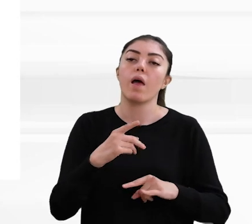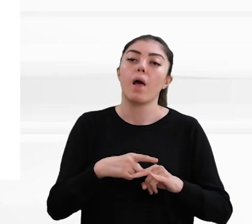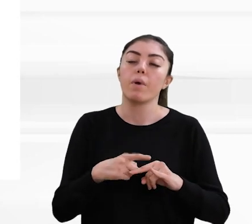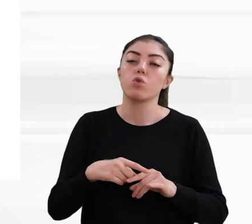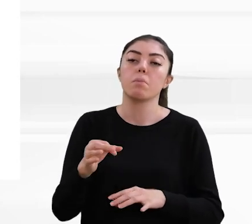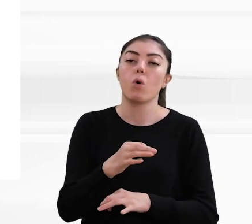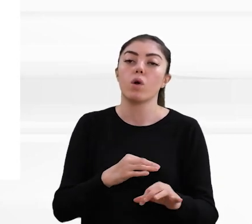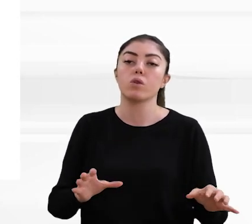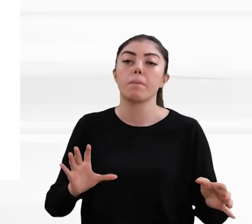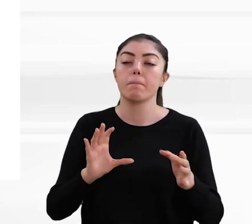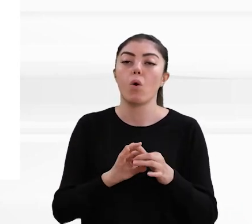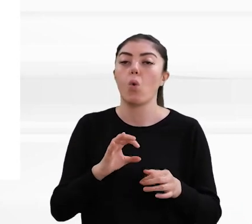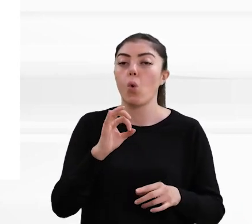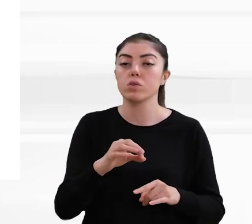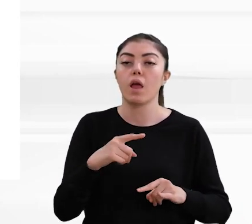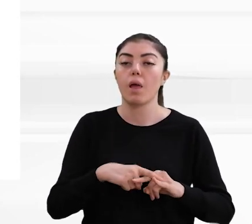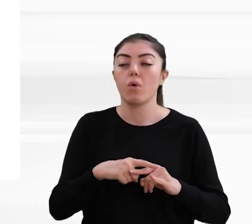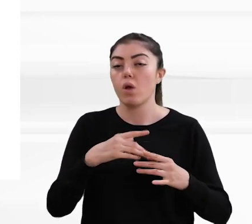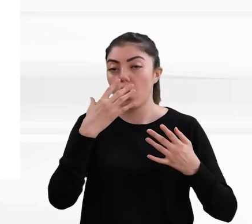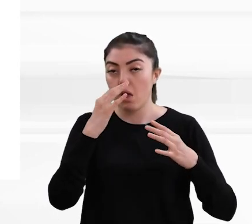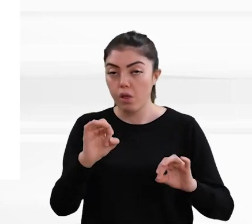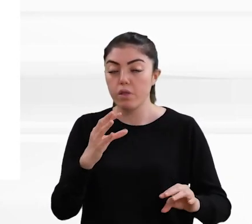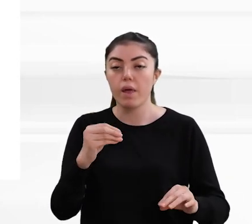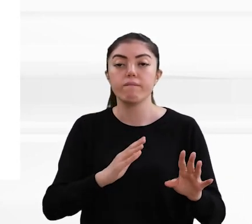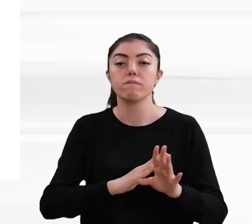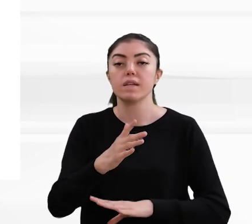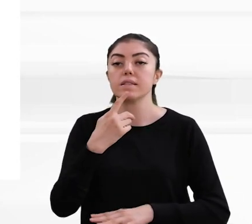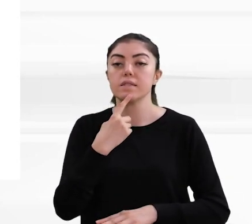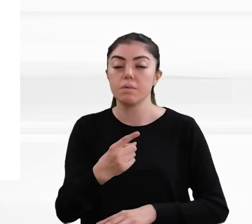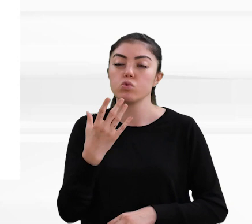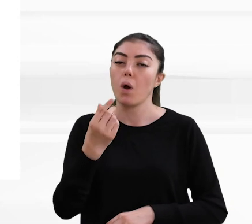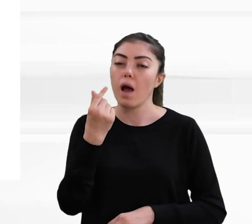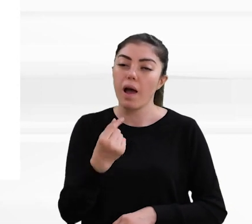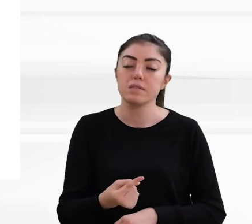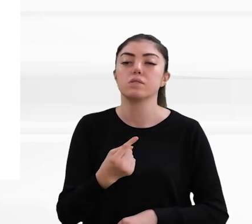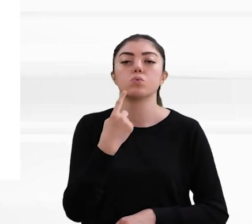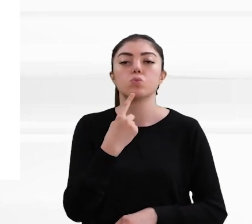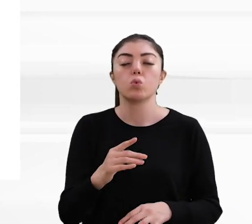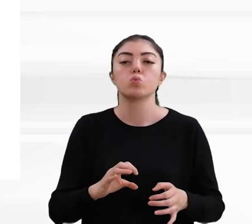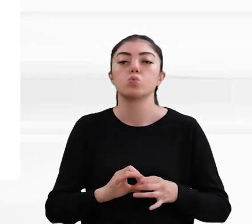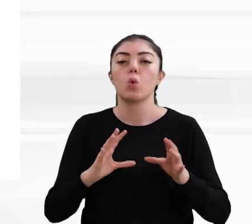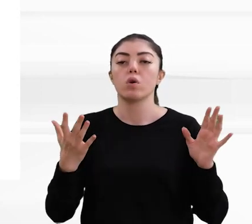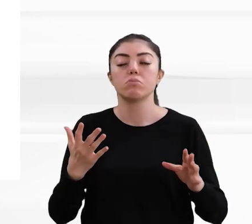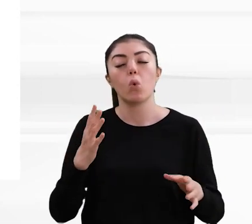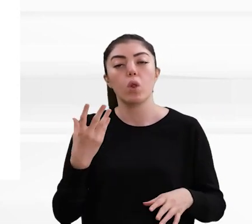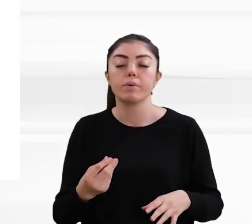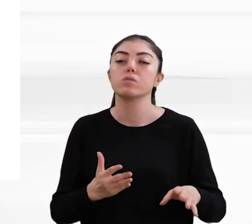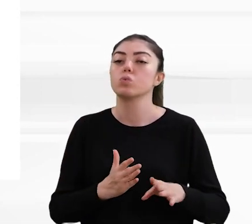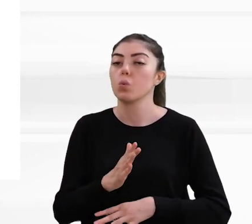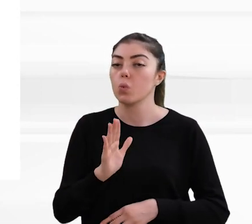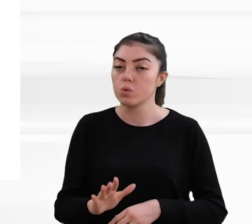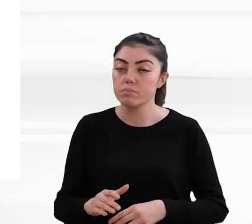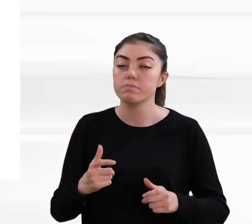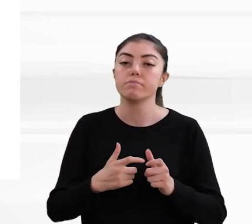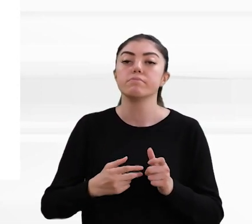hemoglobin molekülü bağlı olarak oksihemoglobin şekilde okuyan daha çok taşınır çok az miktarda çözünmüş olarak taşınabilir